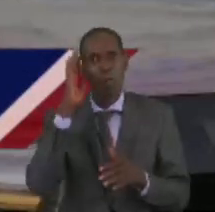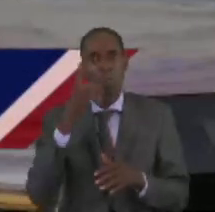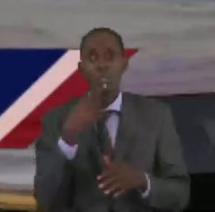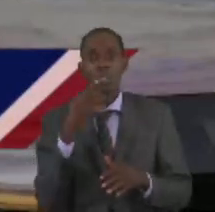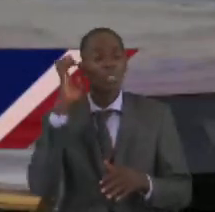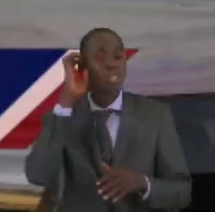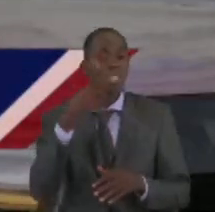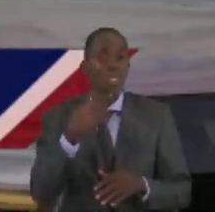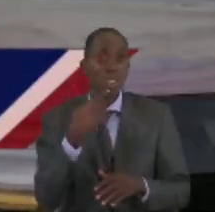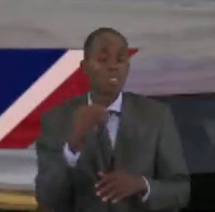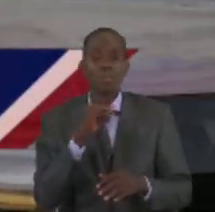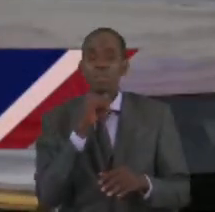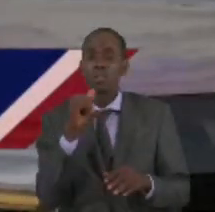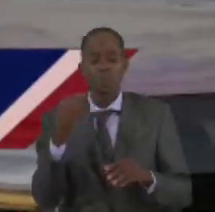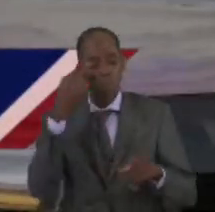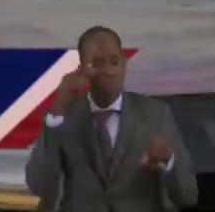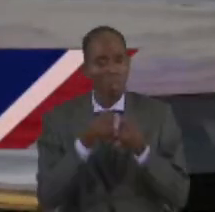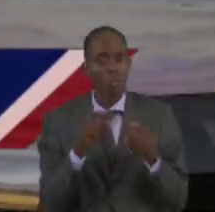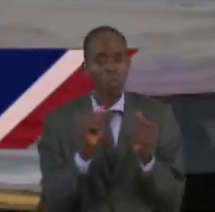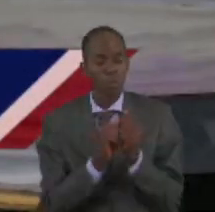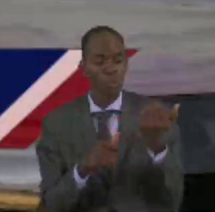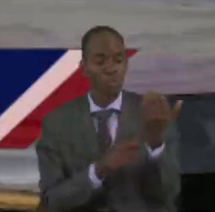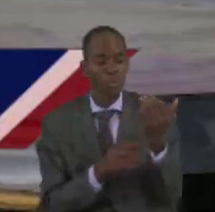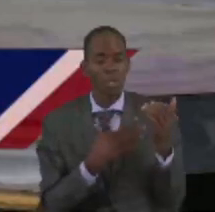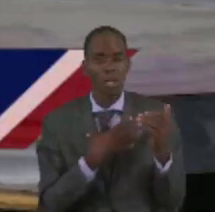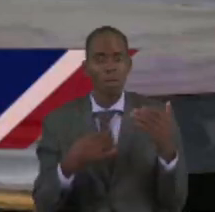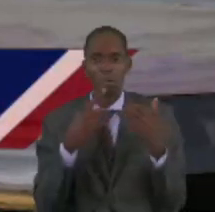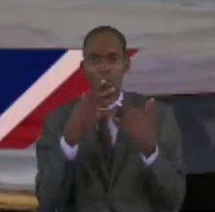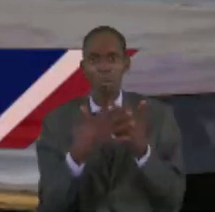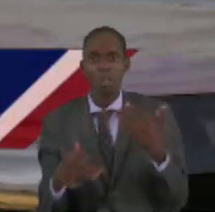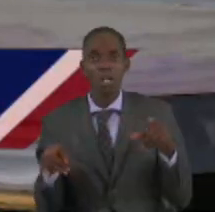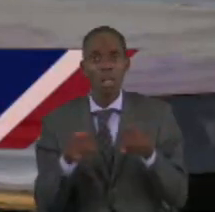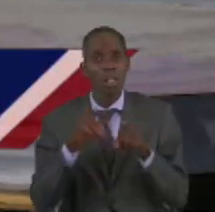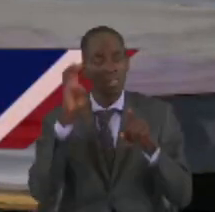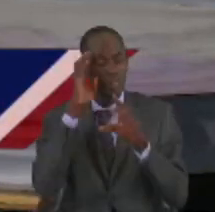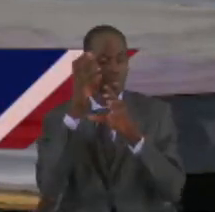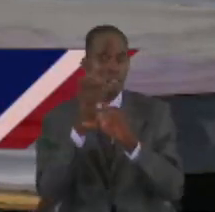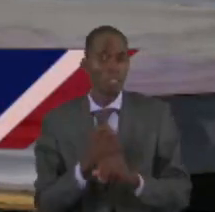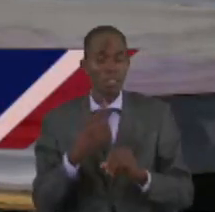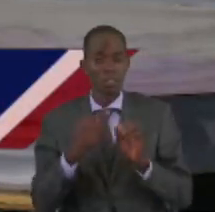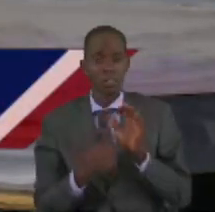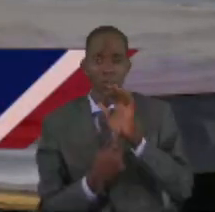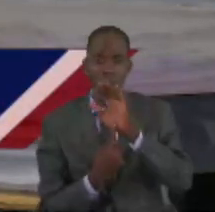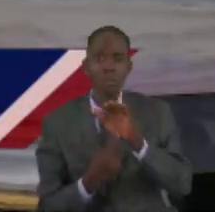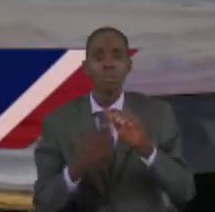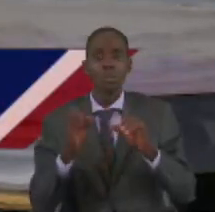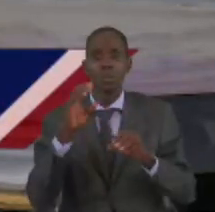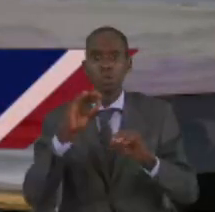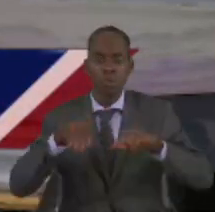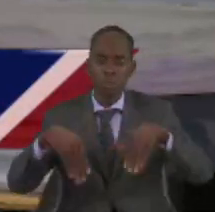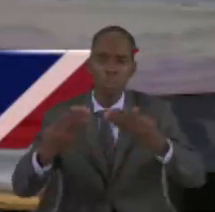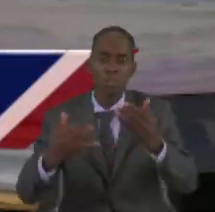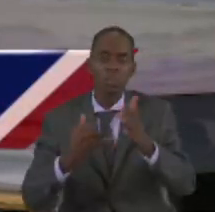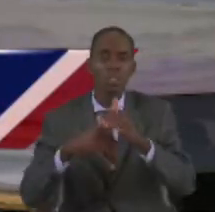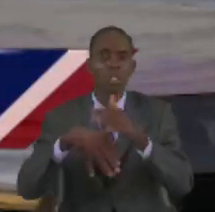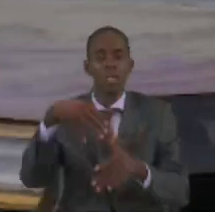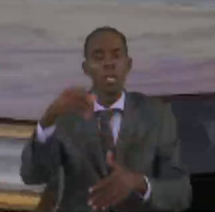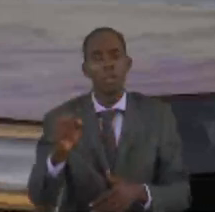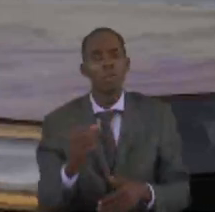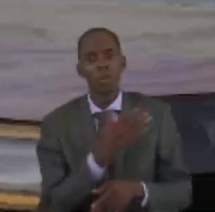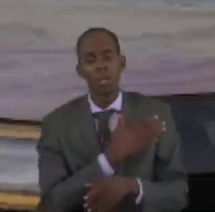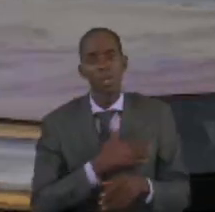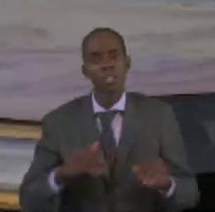dire. Il a dit qu'il n'a pas consulté, il n'a consulté ni la chair ni le sang. Comme j'ai reçu